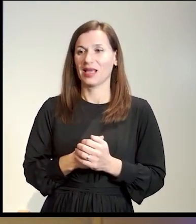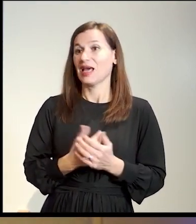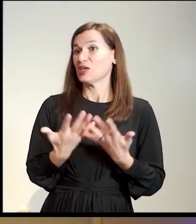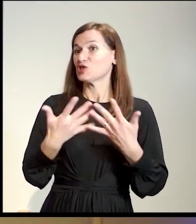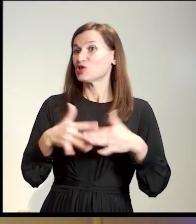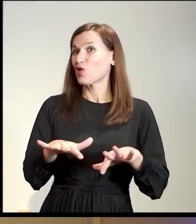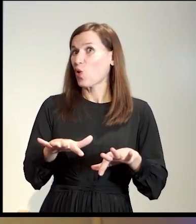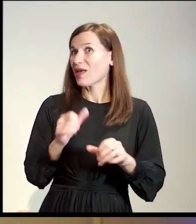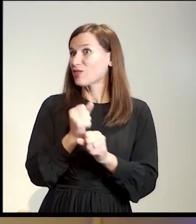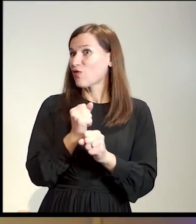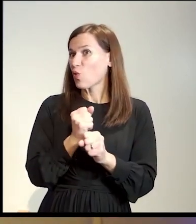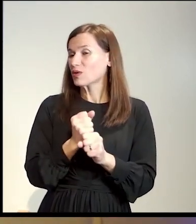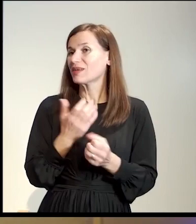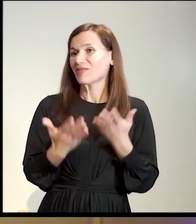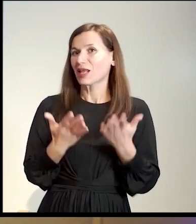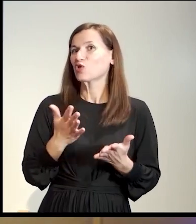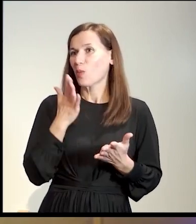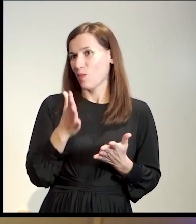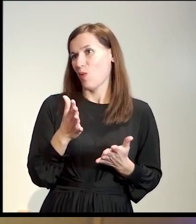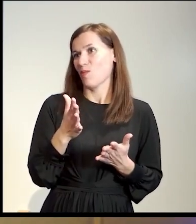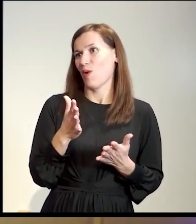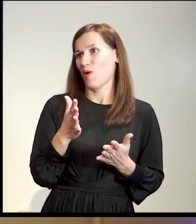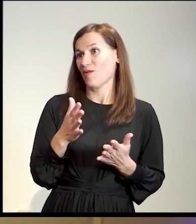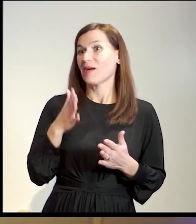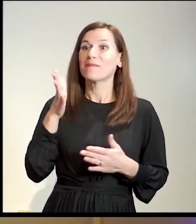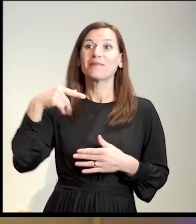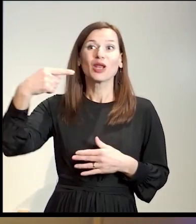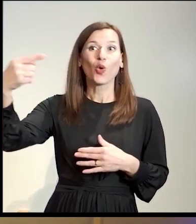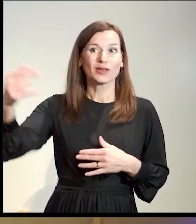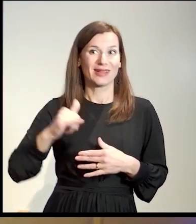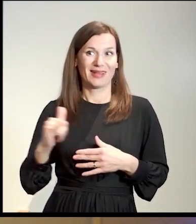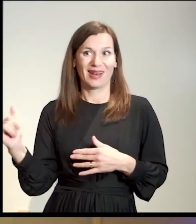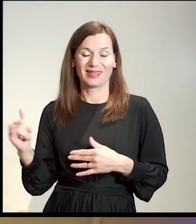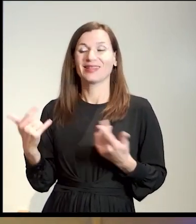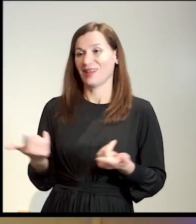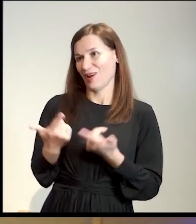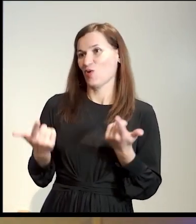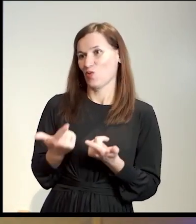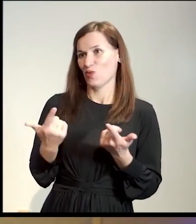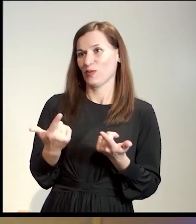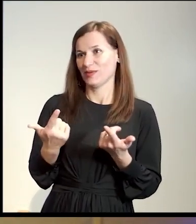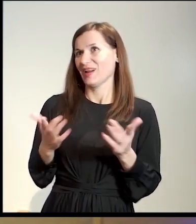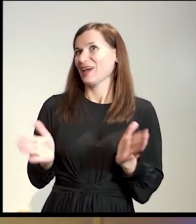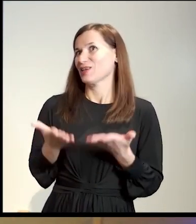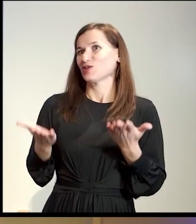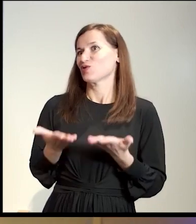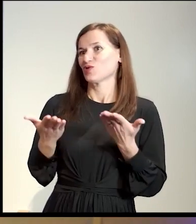Strojetvori bomo verjetno v prihodnjih letih lahko na hitro